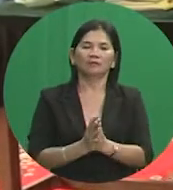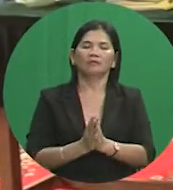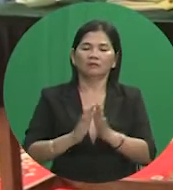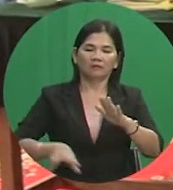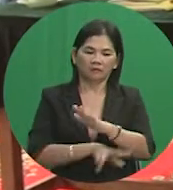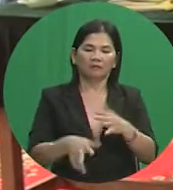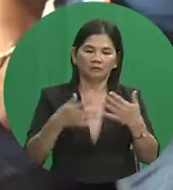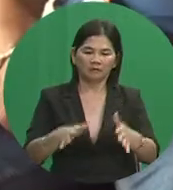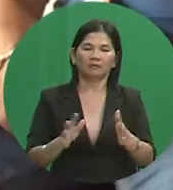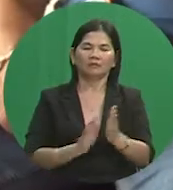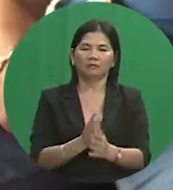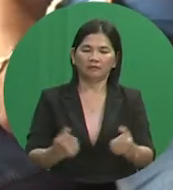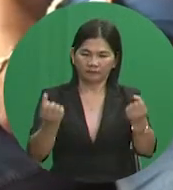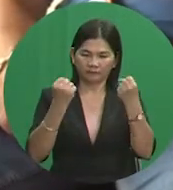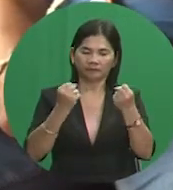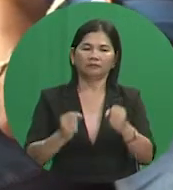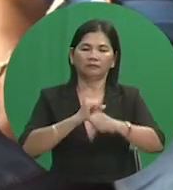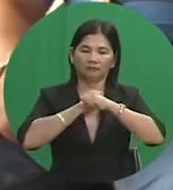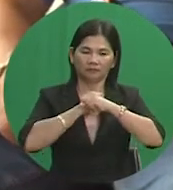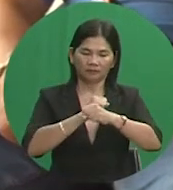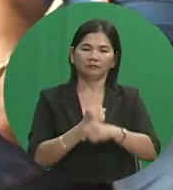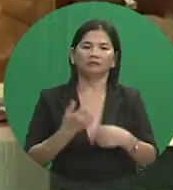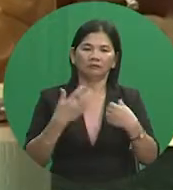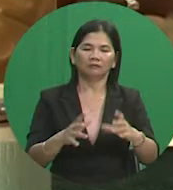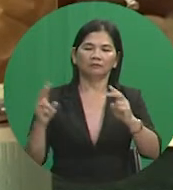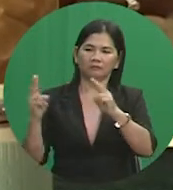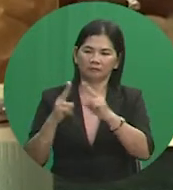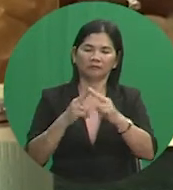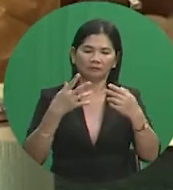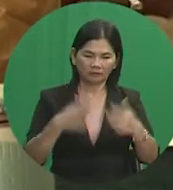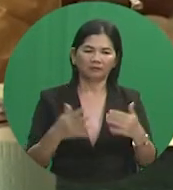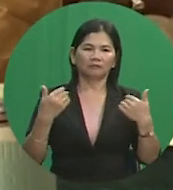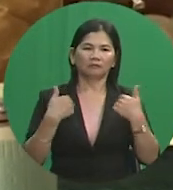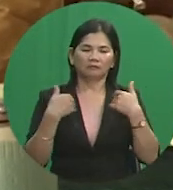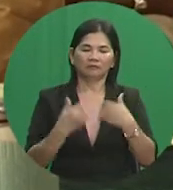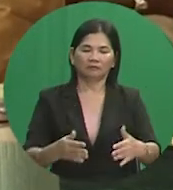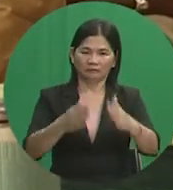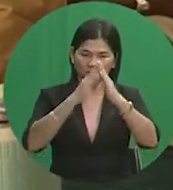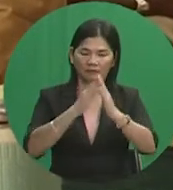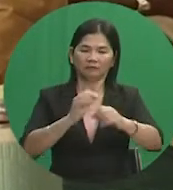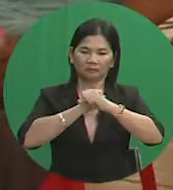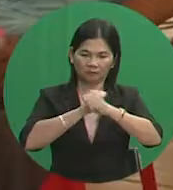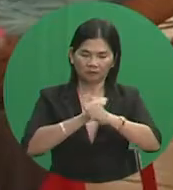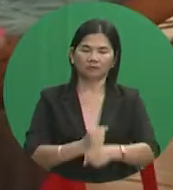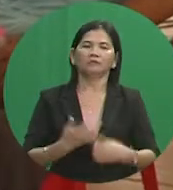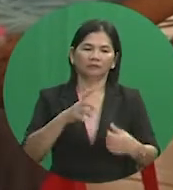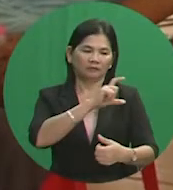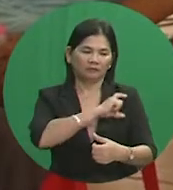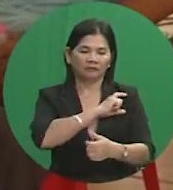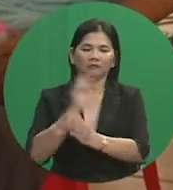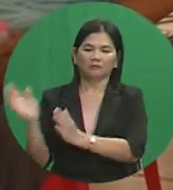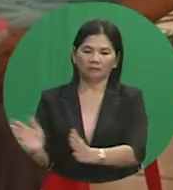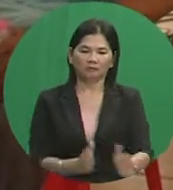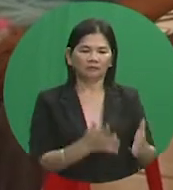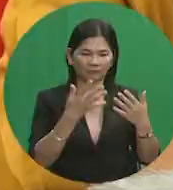คมพร้อมแต่งกำลังประชีกาปีนึกตามพมในมือในมุ้ยเราบังการกากาเปียสันติศกสันดับถนอบเ